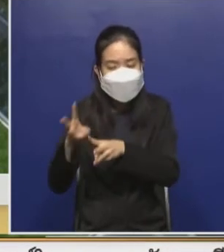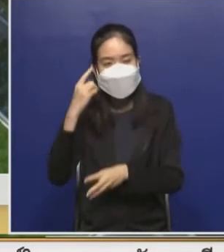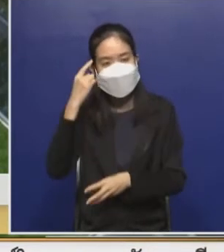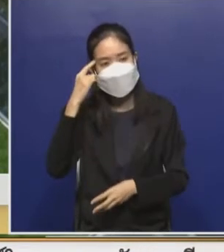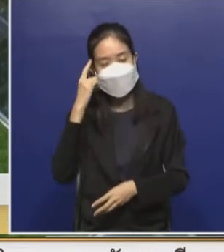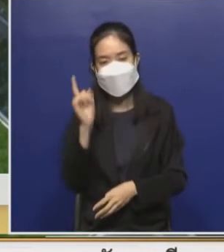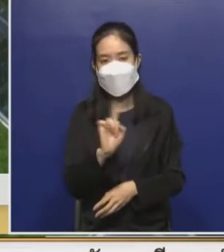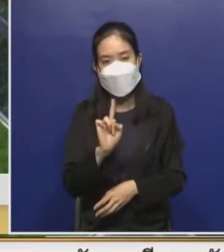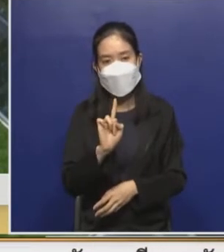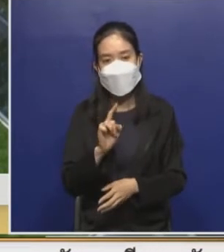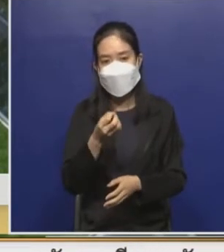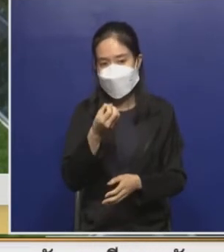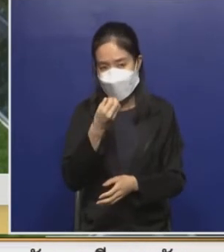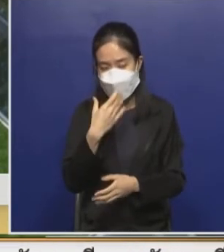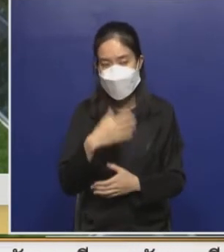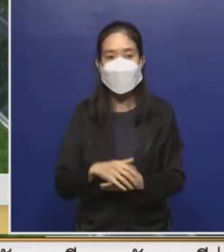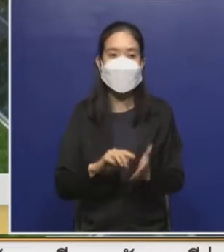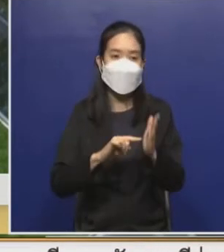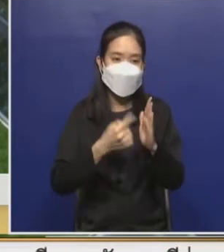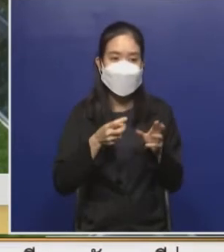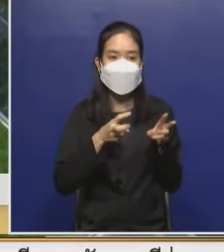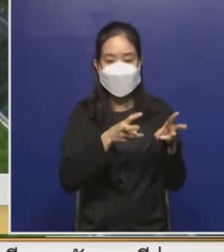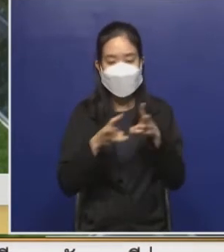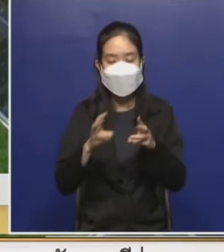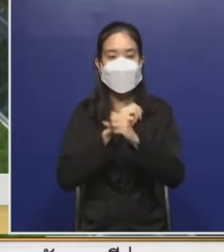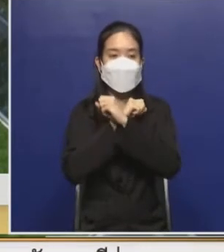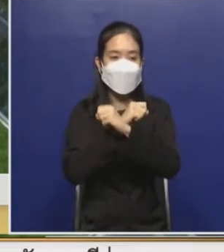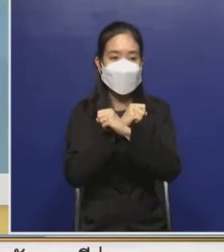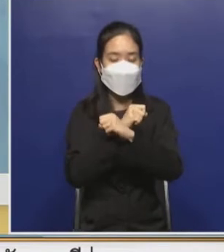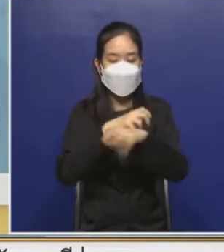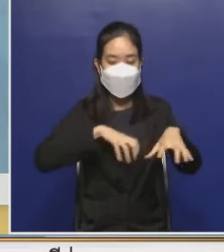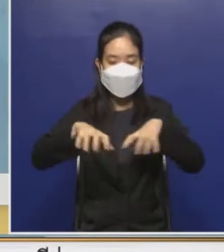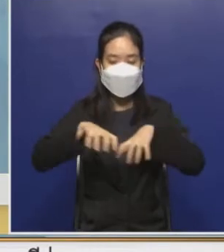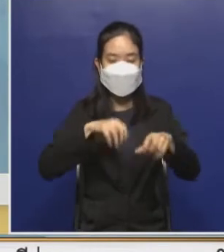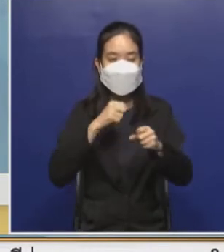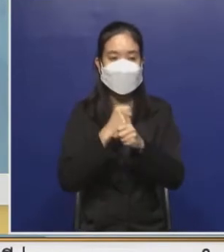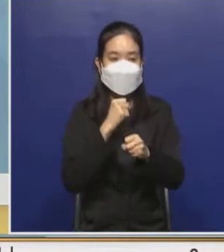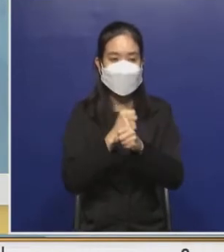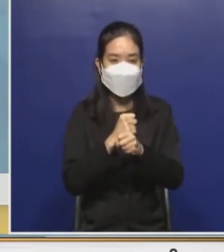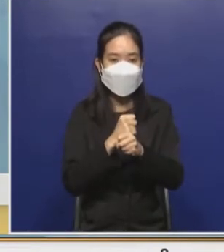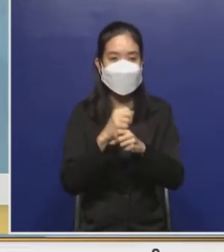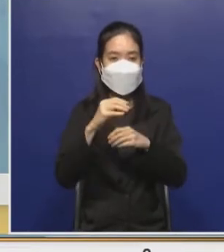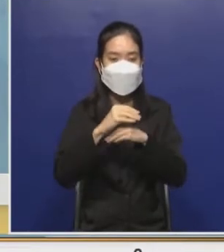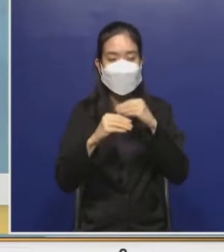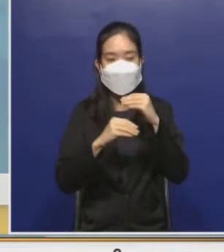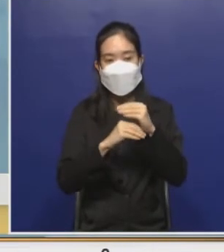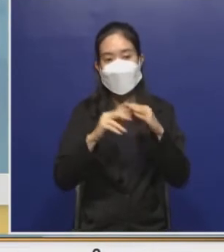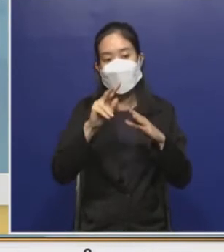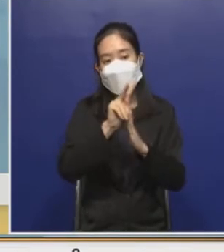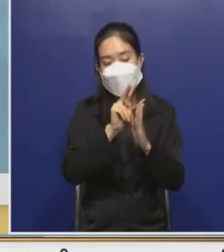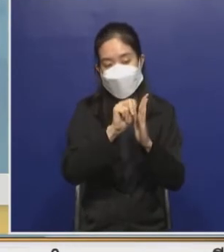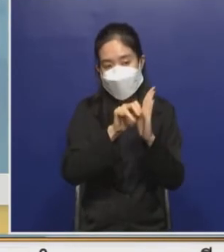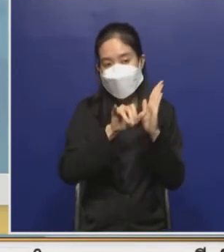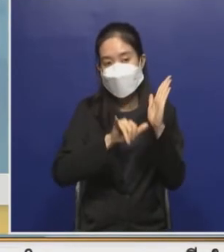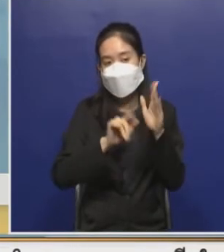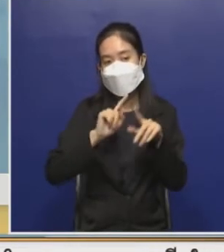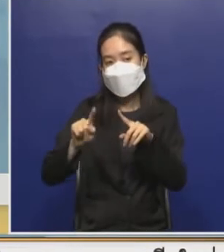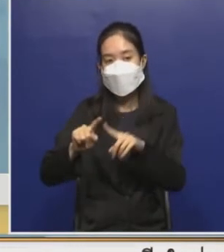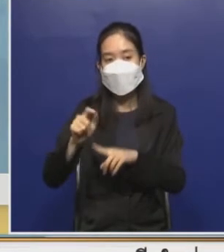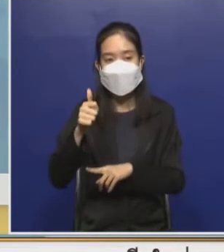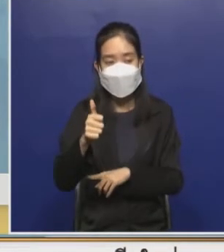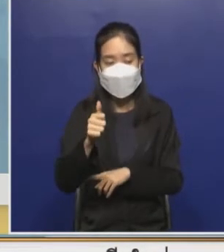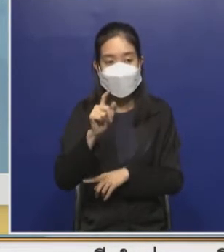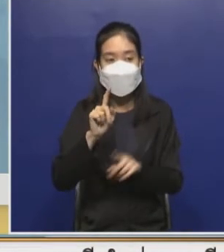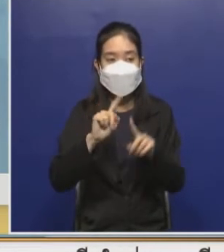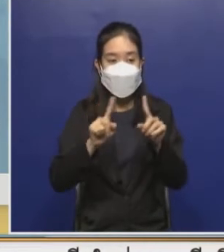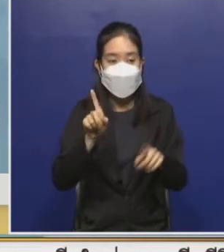ระเด็นทางนโยบาย ที่เปนจุดเริ่มต้นของการจัทำงบประมาณที่ควรจะเป็นครั ทปทานคำถามครับ